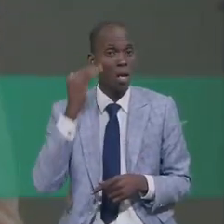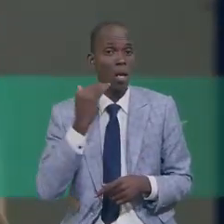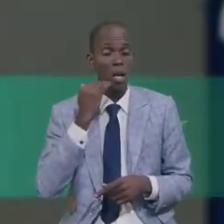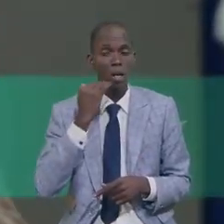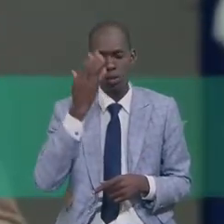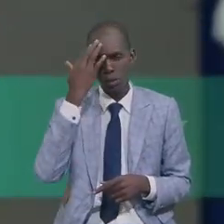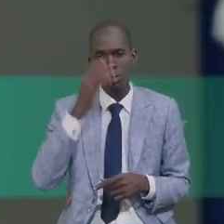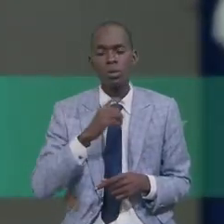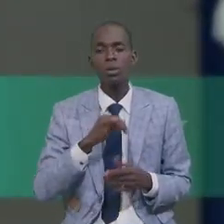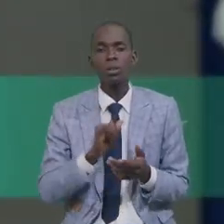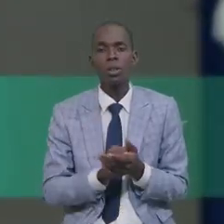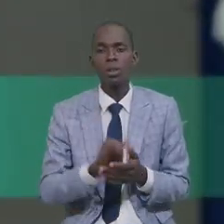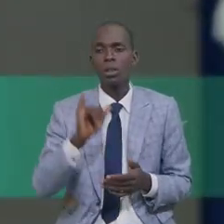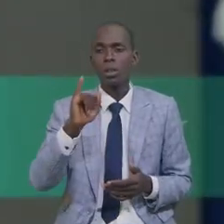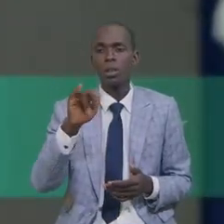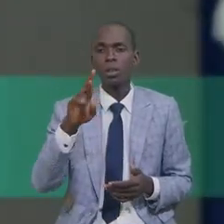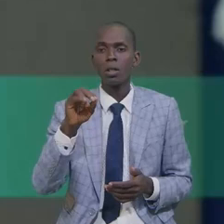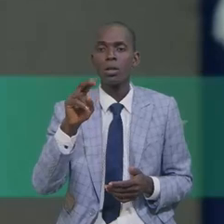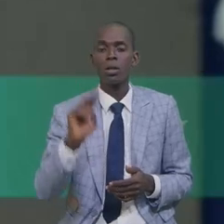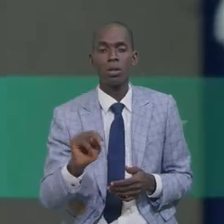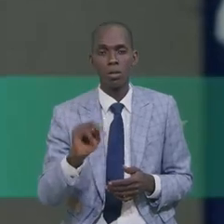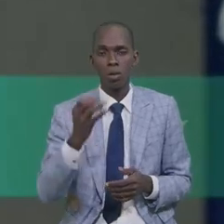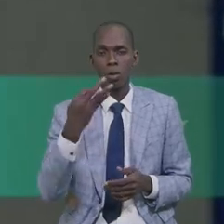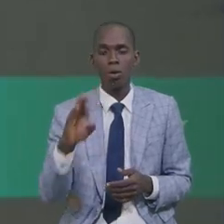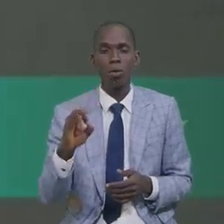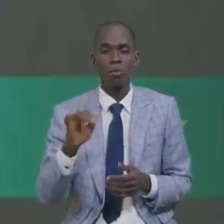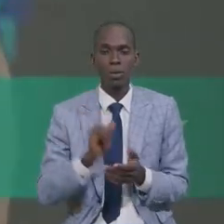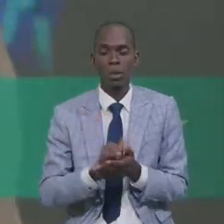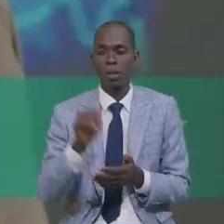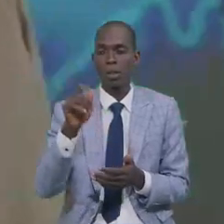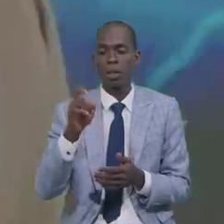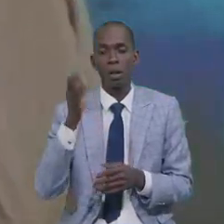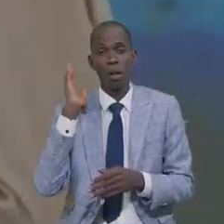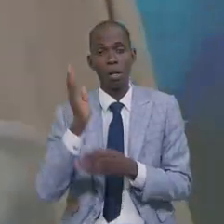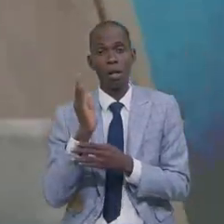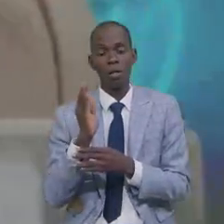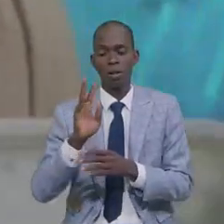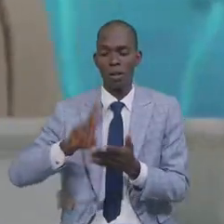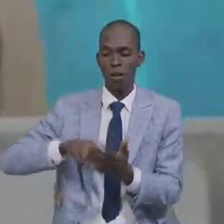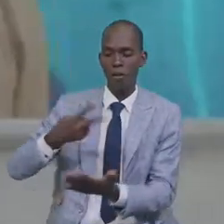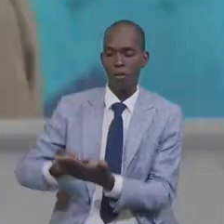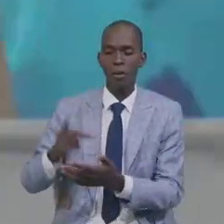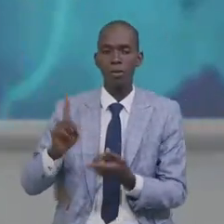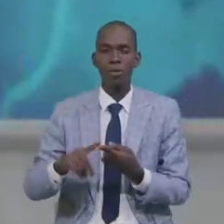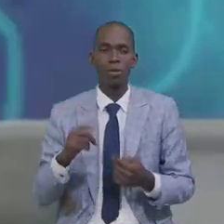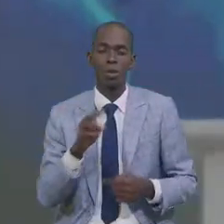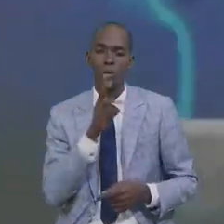hache tomba dans l'eau. Le fer de la hache tomba dans l'eau.